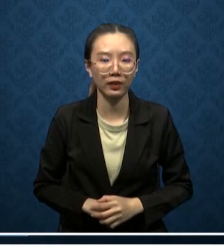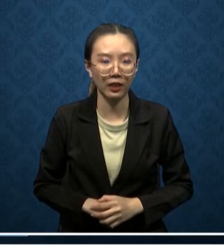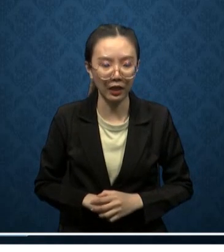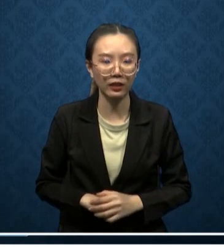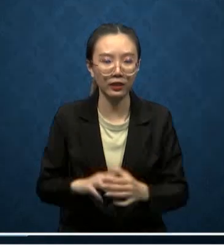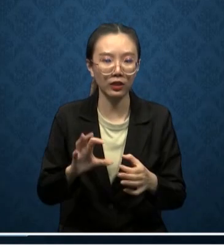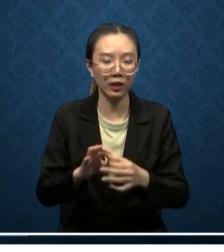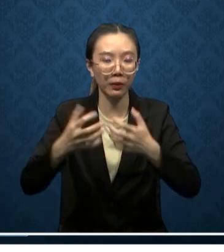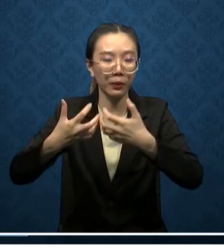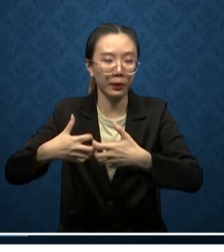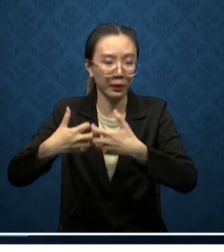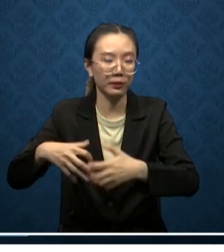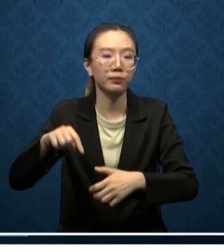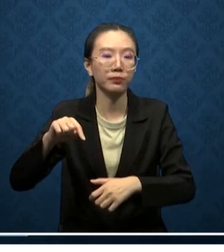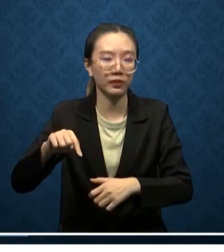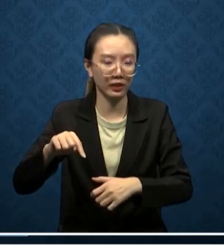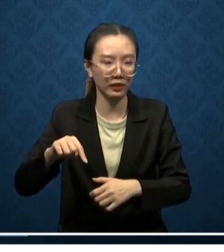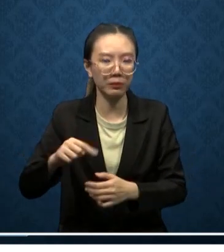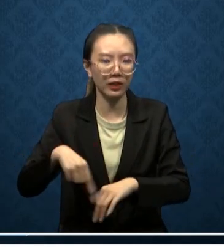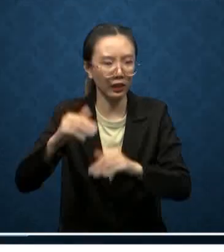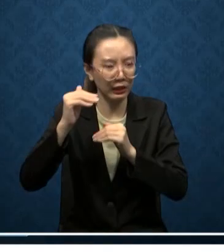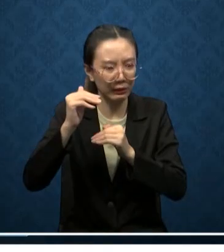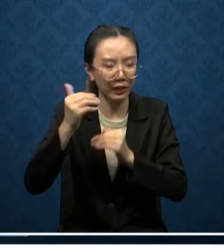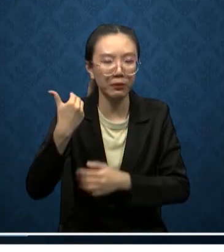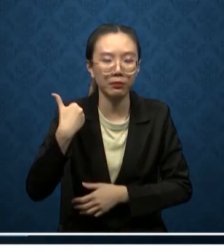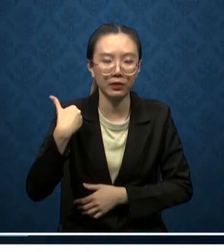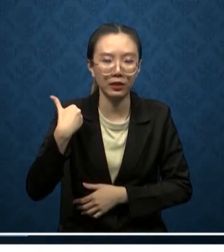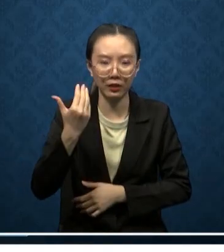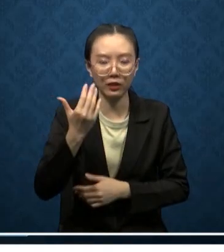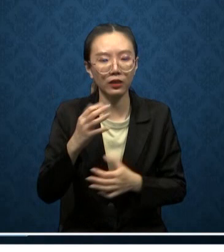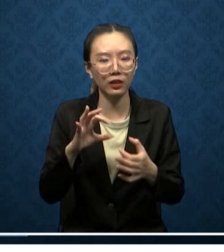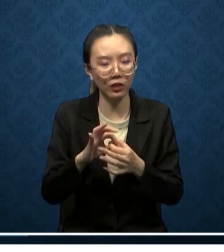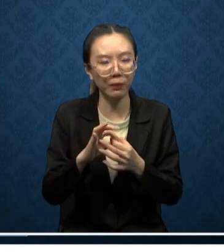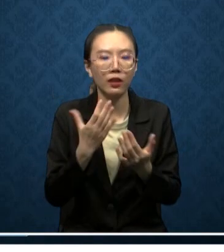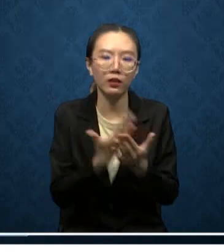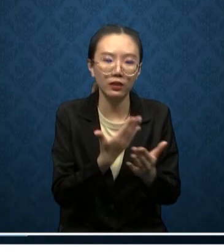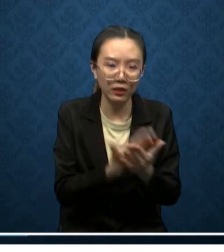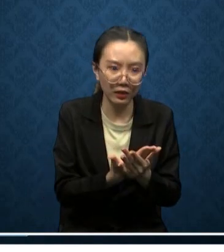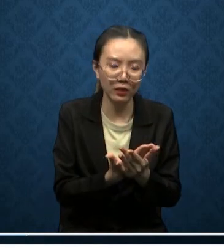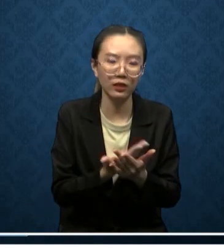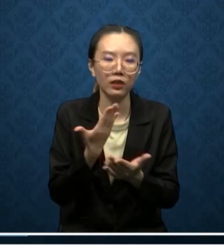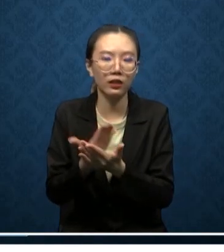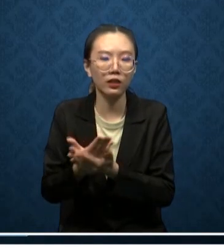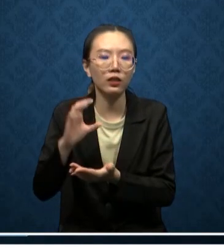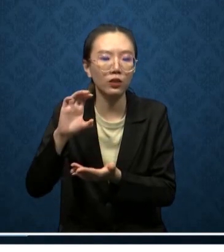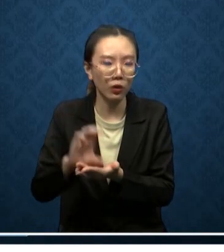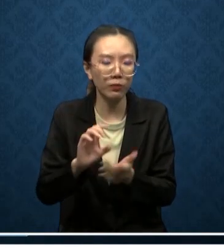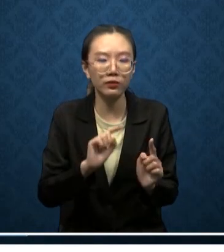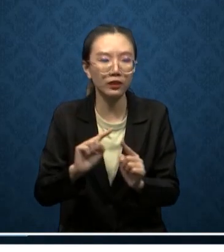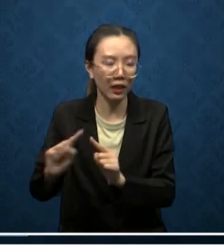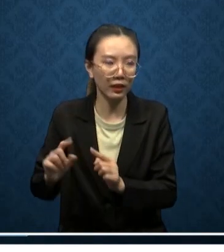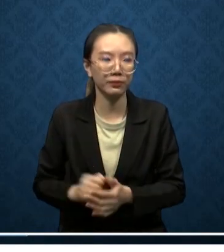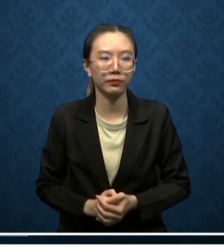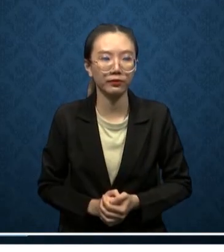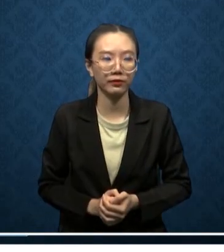จักรกลกลายเป็นเรื่องของข้อจำกัดเพราะยิ่งของการราคาก็ดีการดำเนินการของศูนย์งบประมาณที่จะให้ดำเนินการนะครับอีกตัวนึง